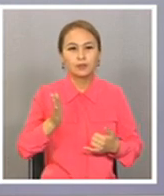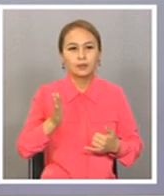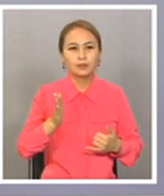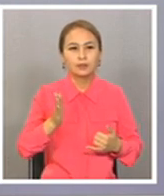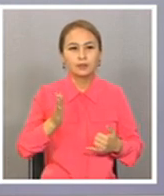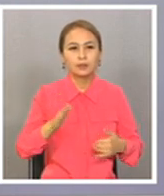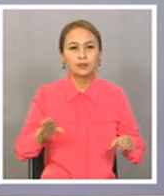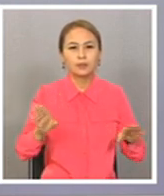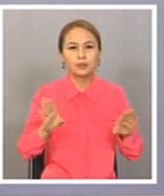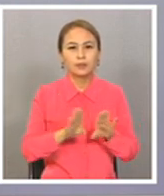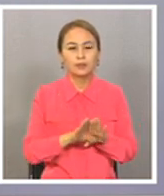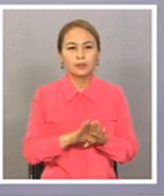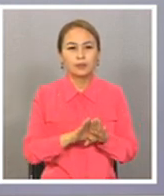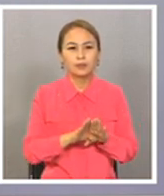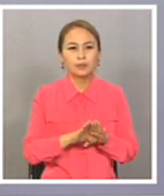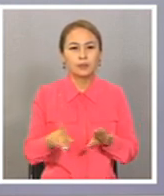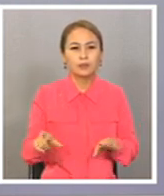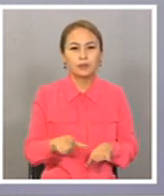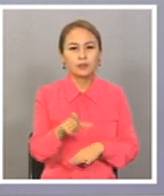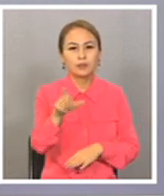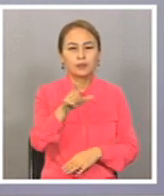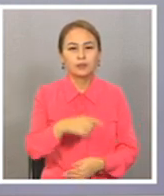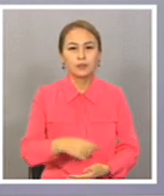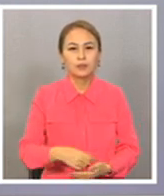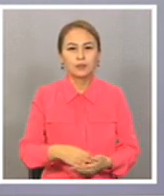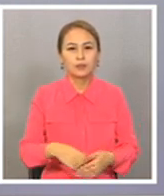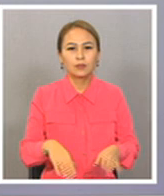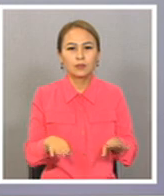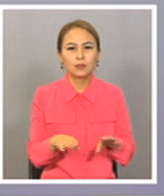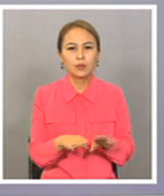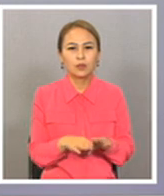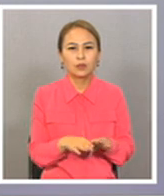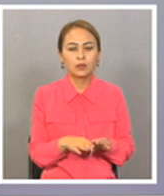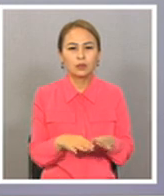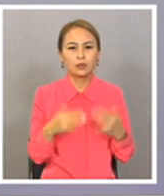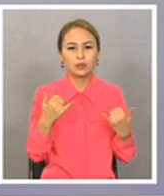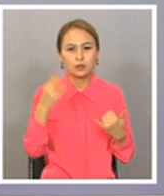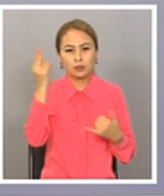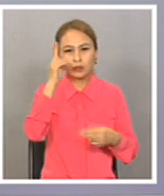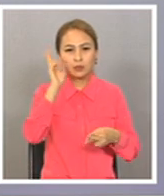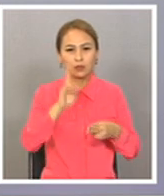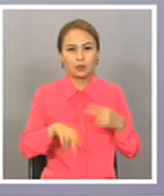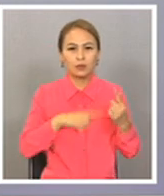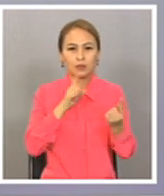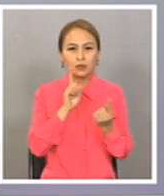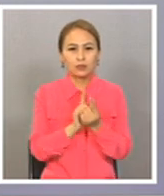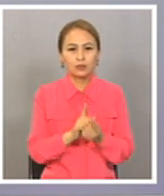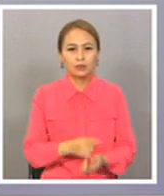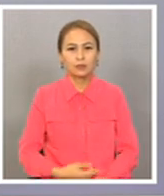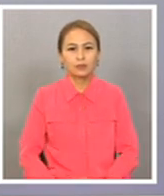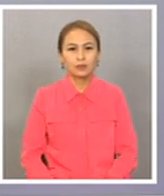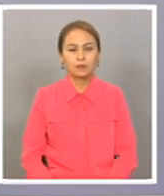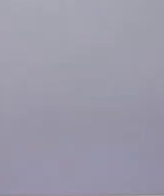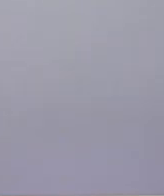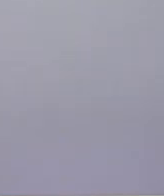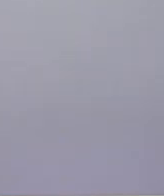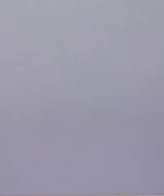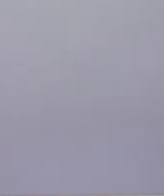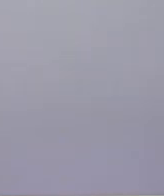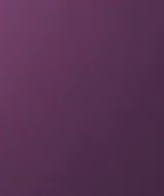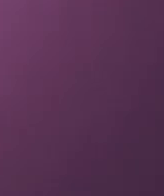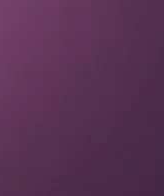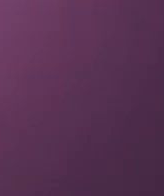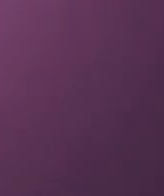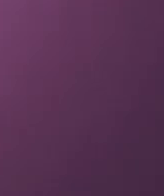тура бастап жолыңды. Осымен бүгінгі сабағымыз аяқталды. Сау болыңыздар.